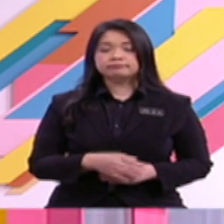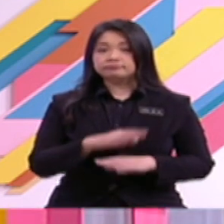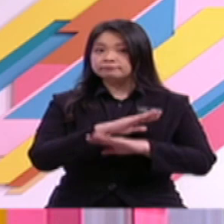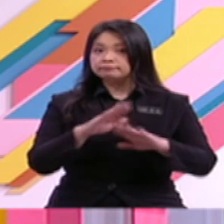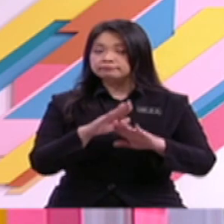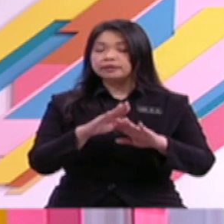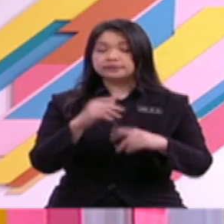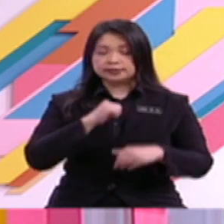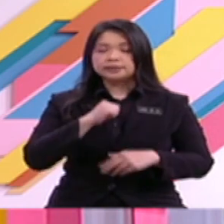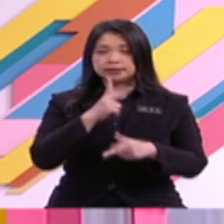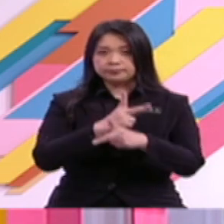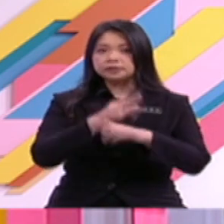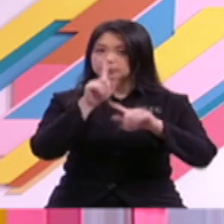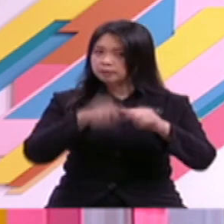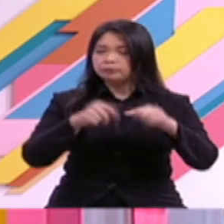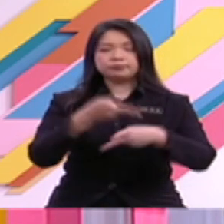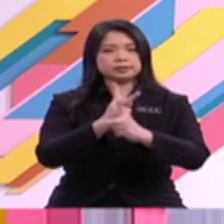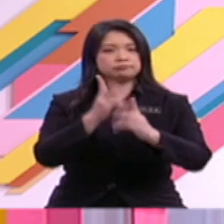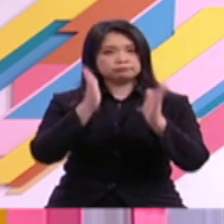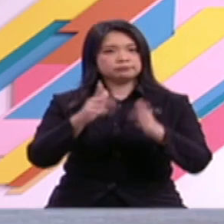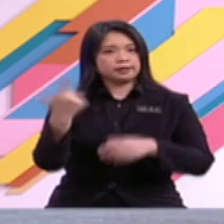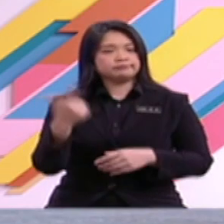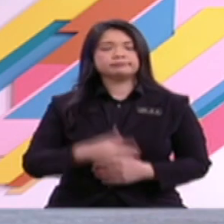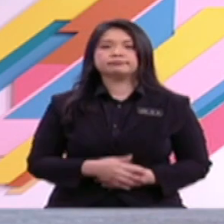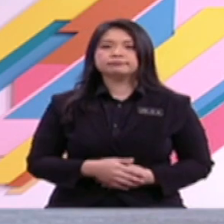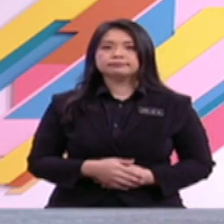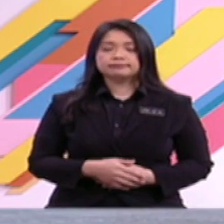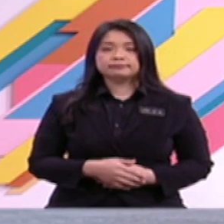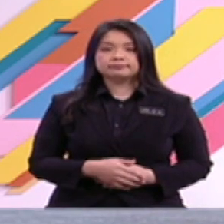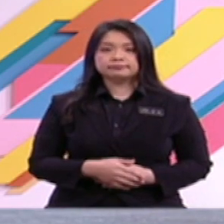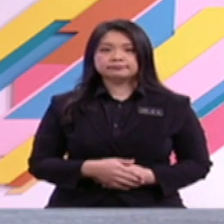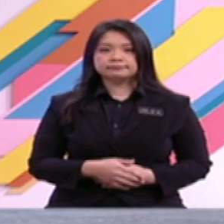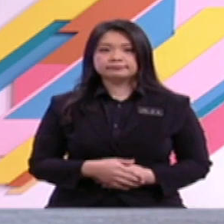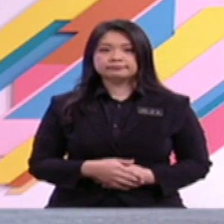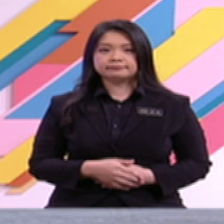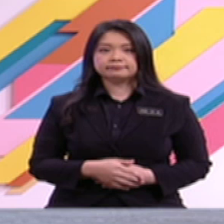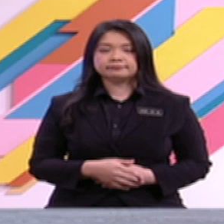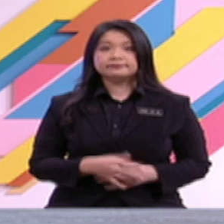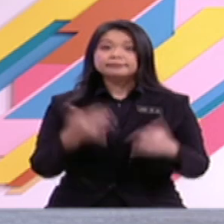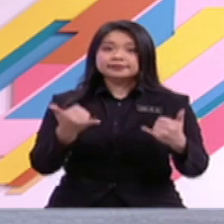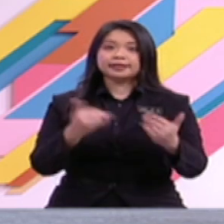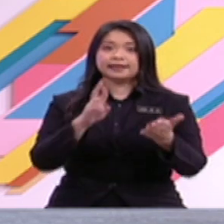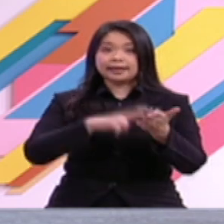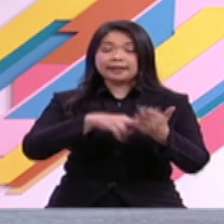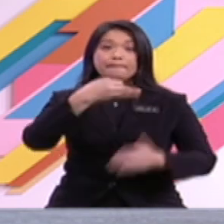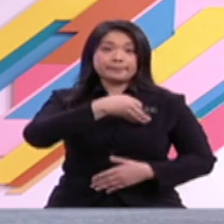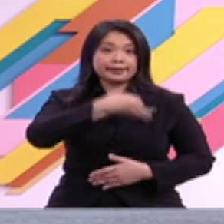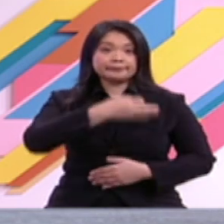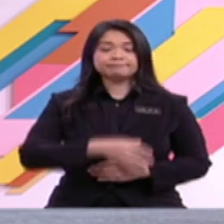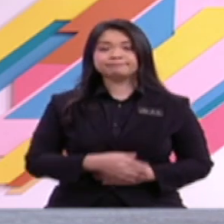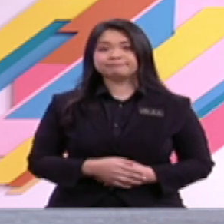pinjaman keneh iye baik oke seterusnya ialah kadar faedah Oke